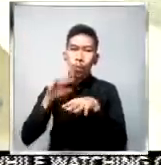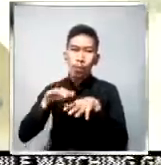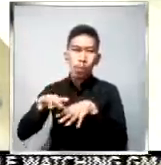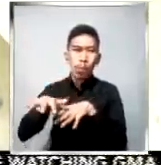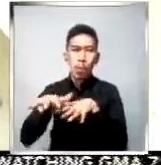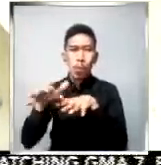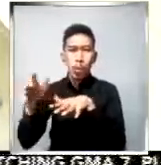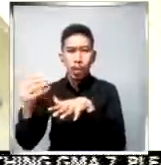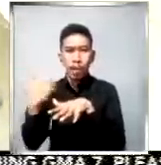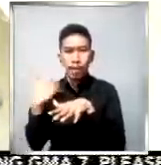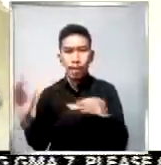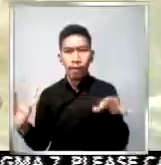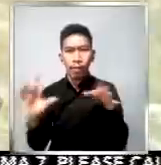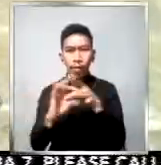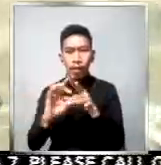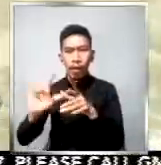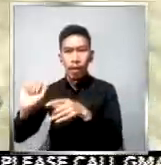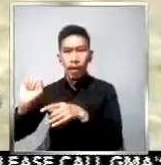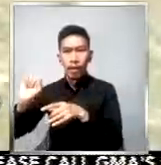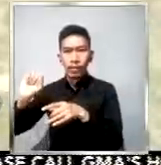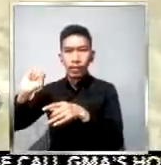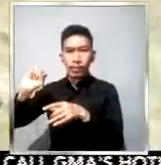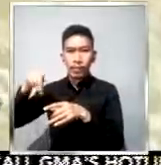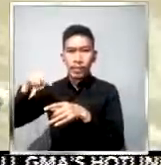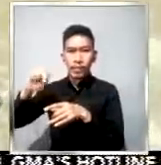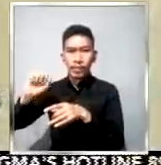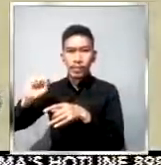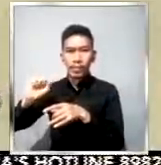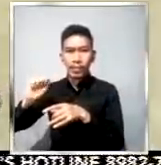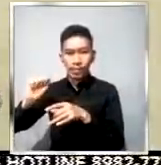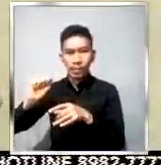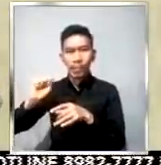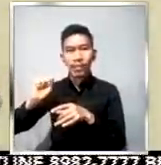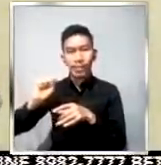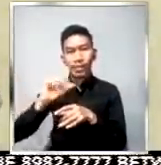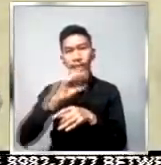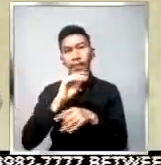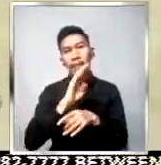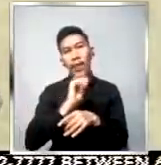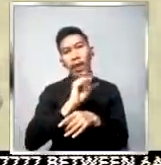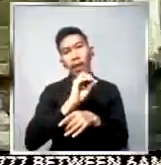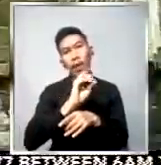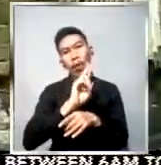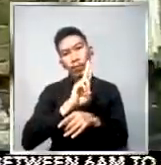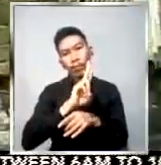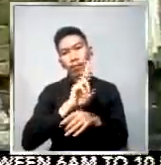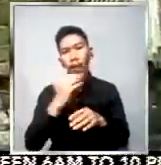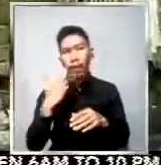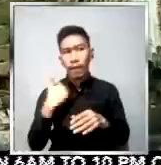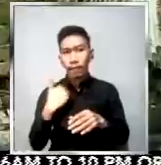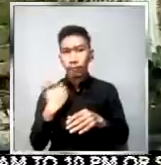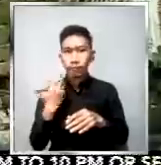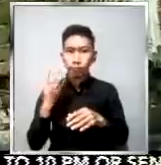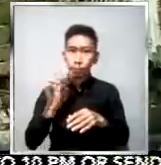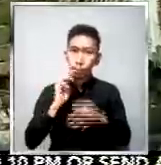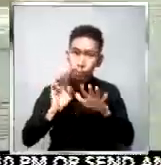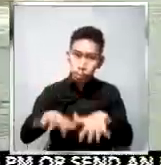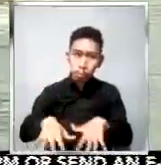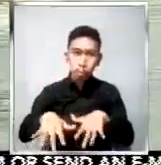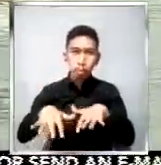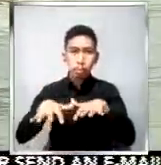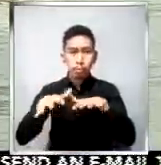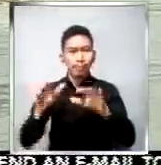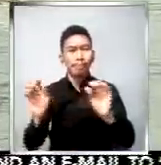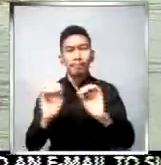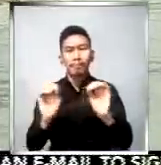Bagamat malakas ang ragasan ng tubig, wala namang naiulat na pagbaha sa lugar dahil mabilis na nakaalis ang bagyo. Bukod sa mga nasirang bahay sa Tanza, wala